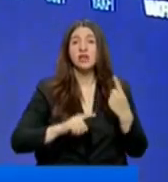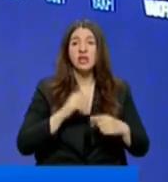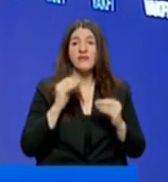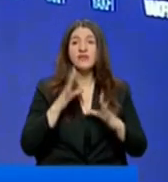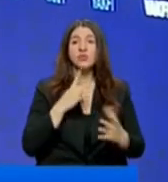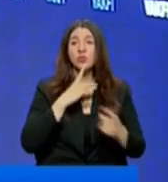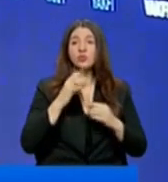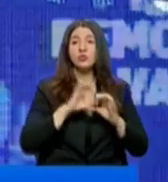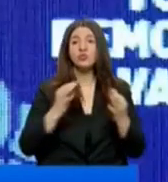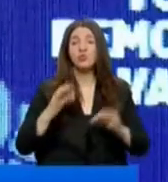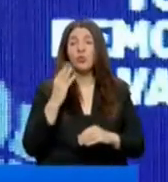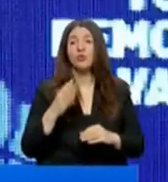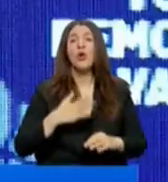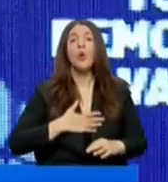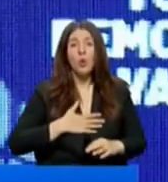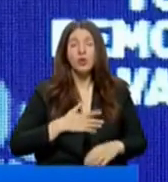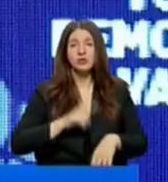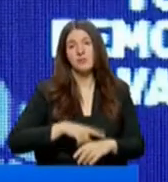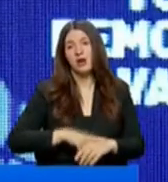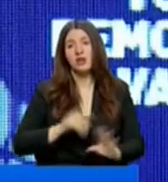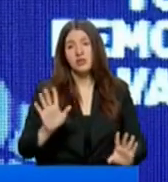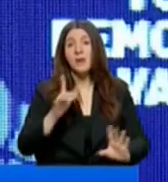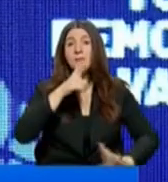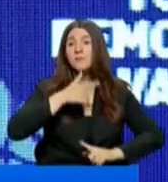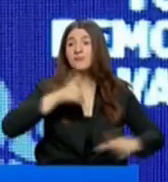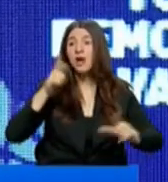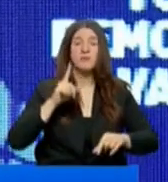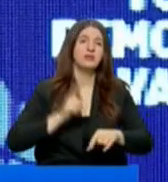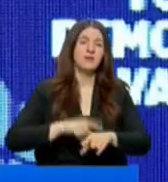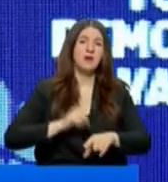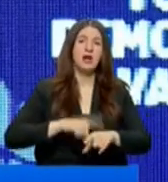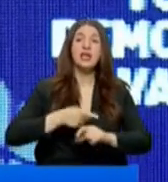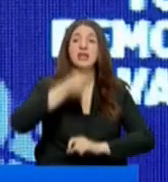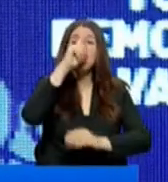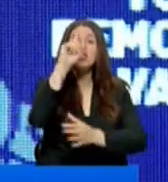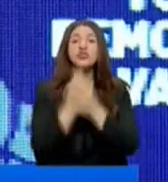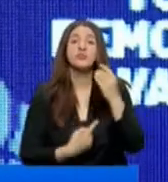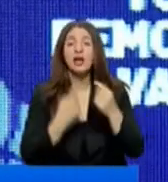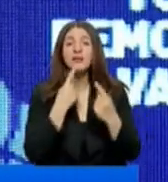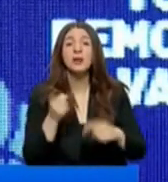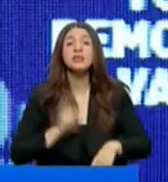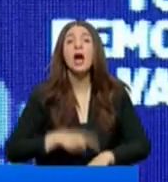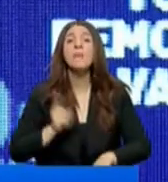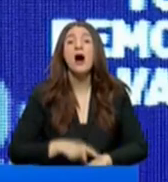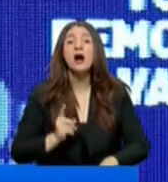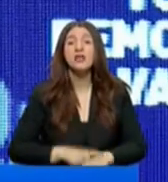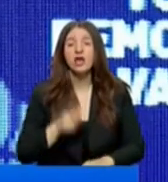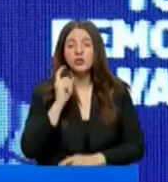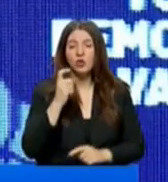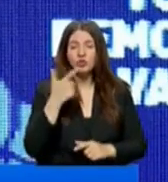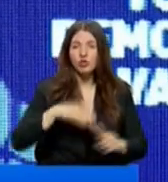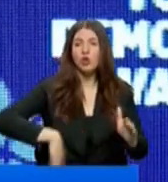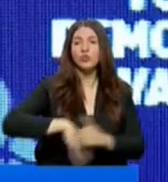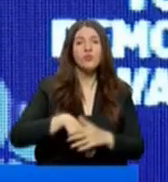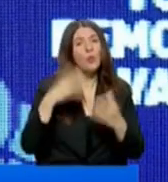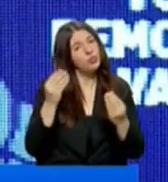çok konuşulan cümleleriydi. Öksürmenin zamanıdır, bağırmanın zamanıdır, kral çıplak demenin zamanıdır. 9 köyden